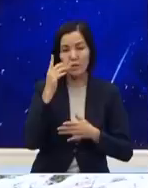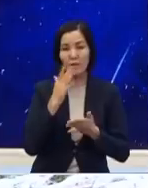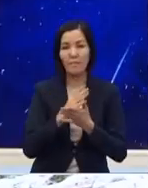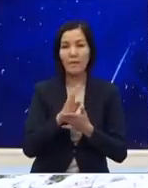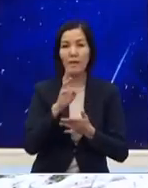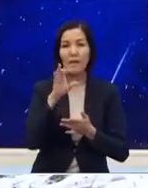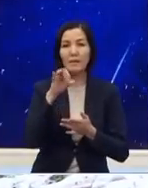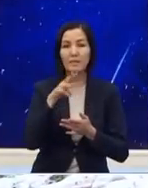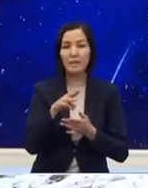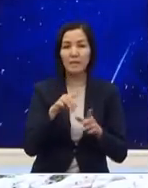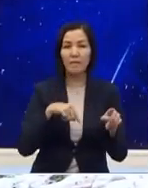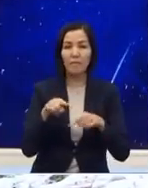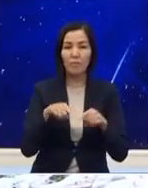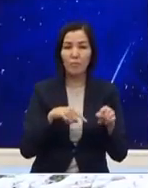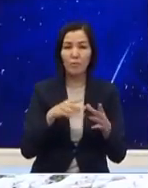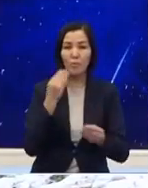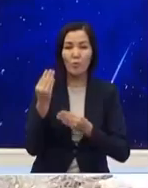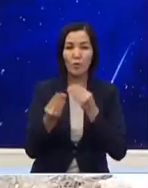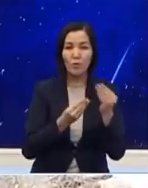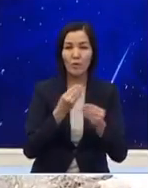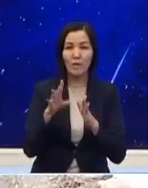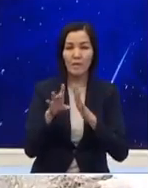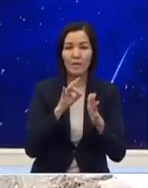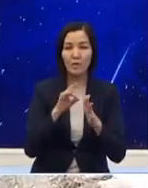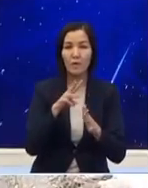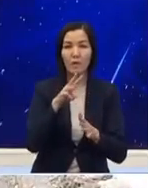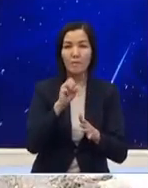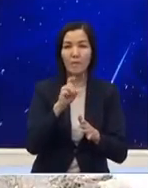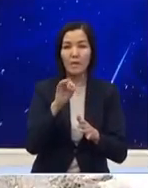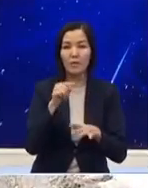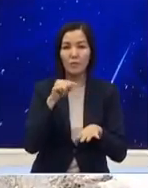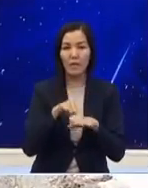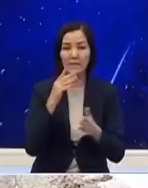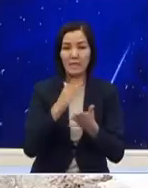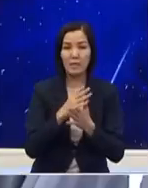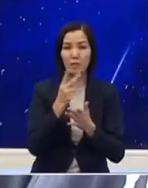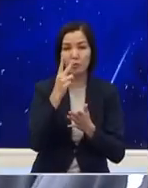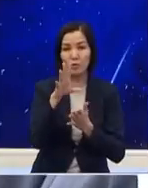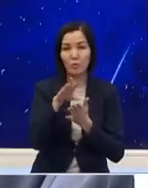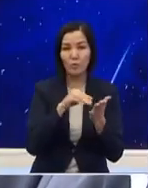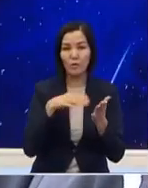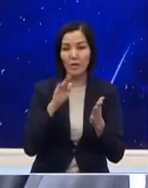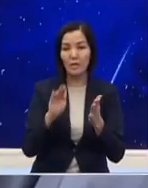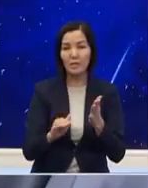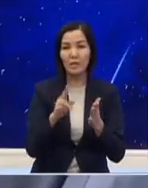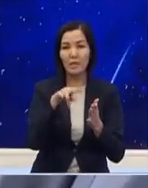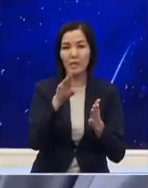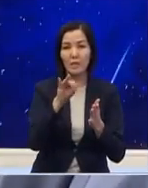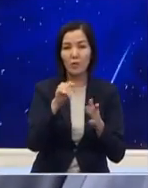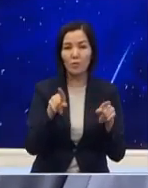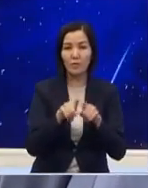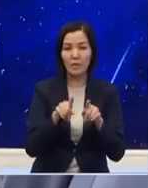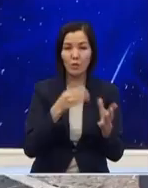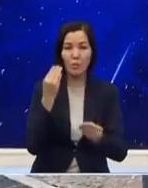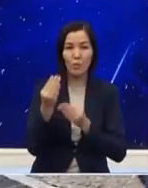Әсет Нүсіповтің футболшы болып спорт саласын таңдауына Марадона тікелей себеп болыпты. Ол қаршадайынан Диего Арландоның